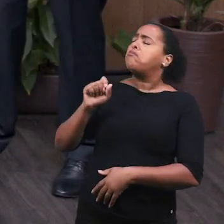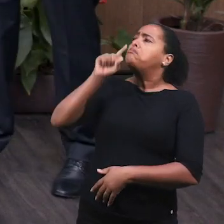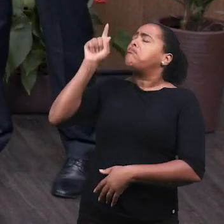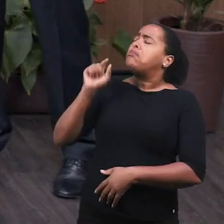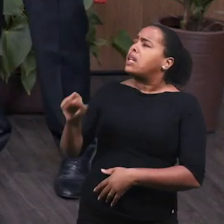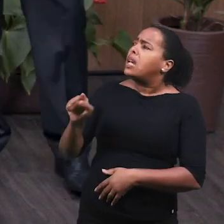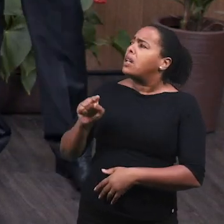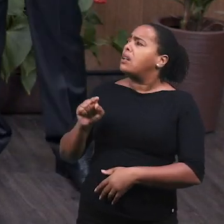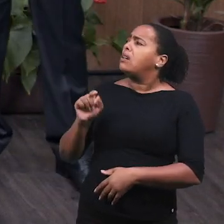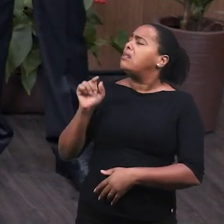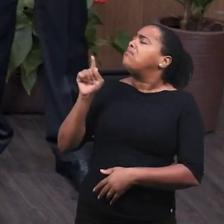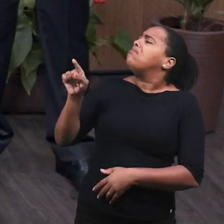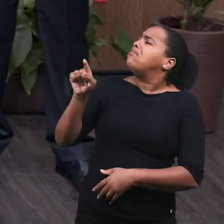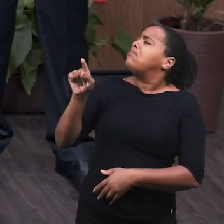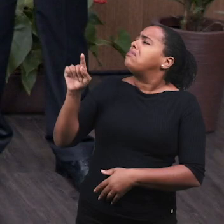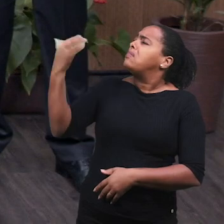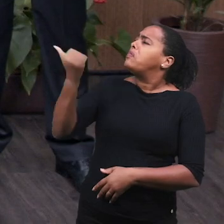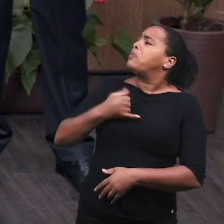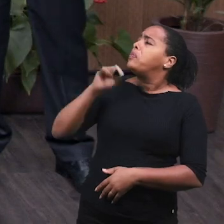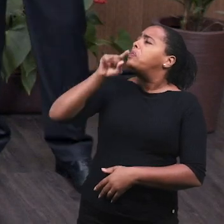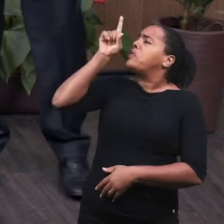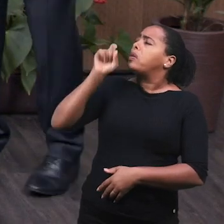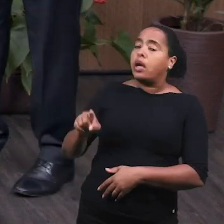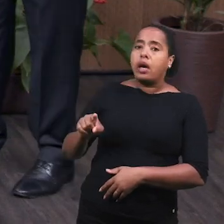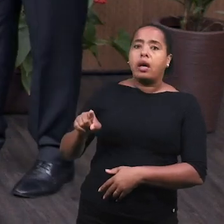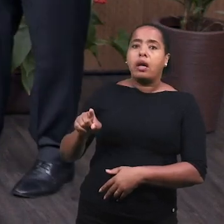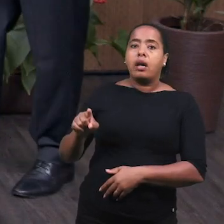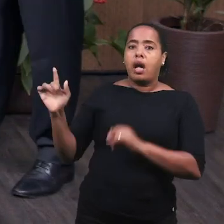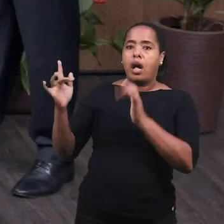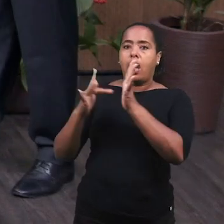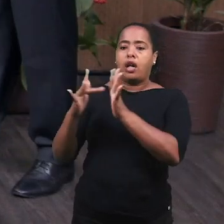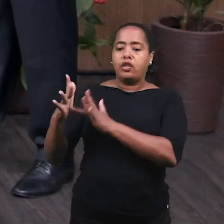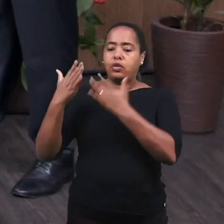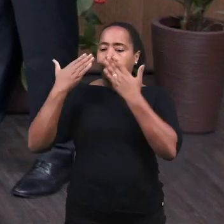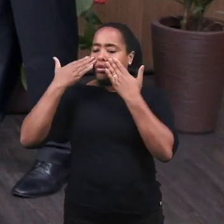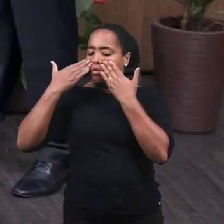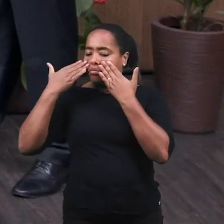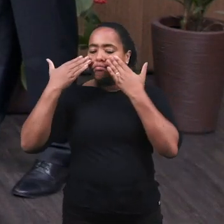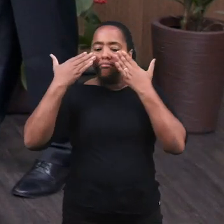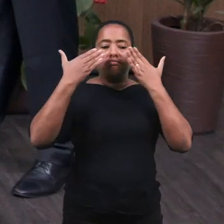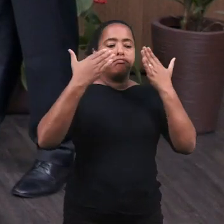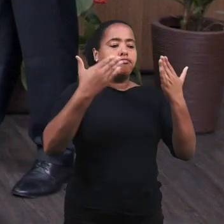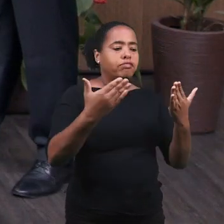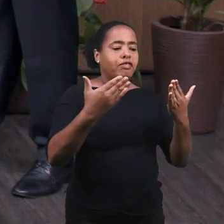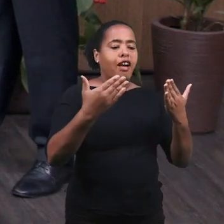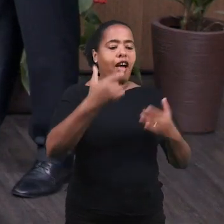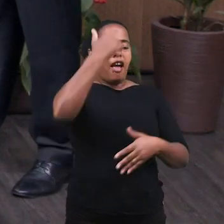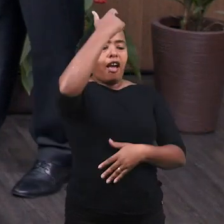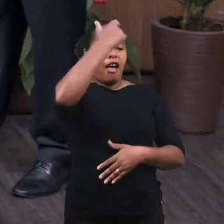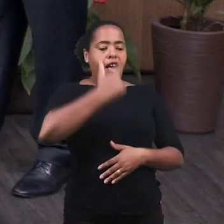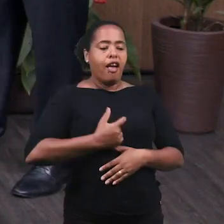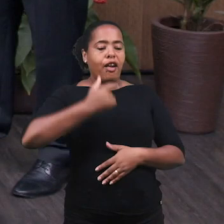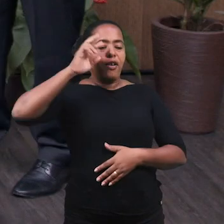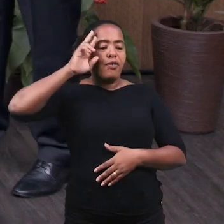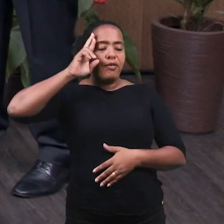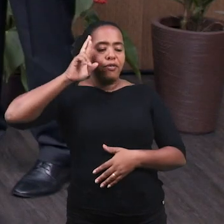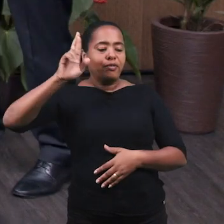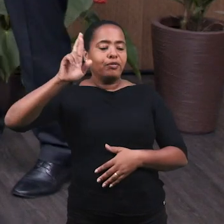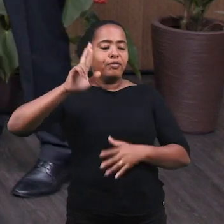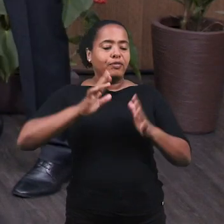был освящен светом с неба, он сказал, «Кто ты?» И тогда Иисус говорит ему,